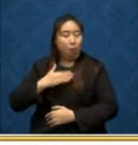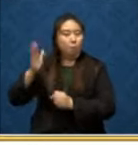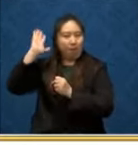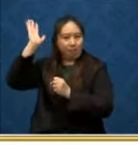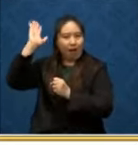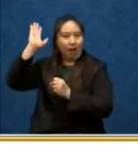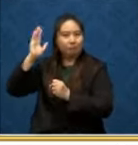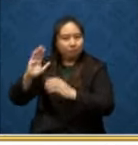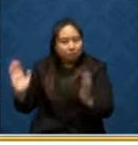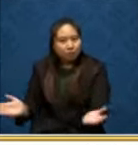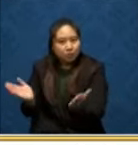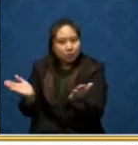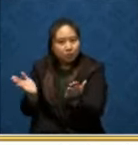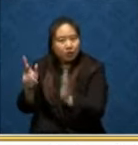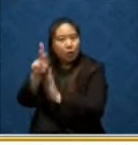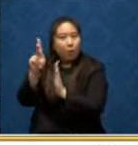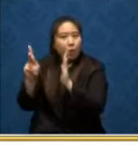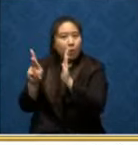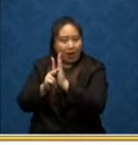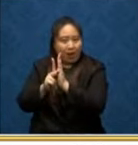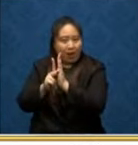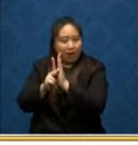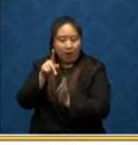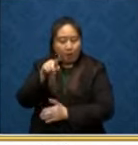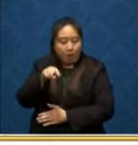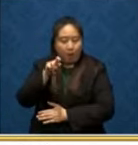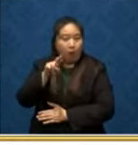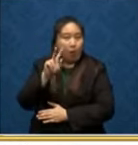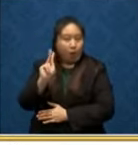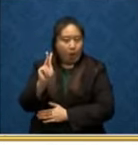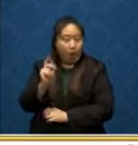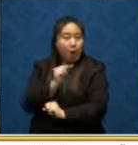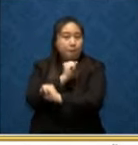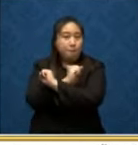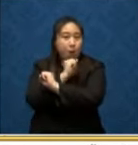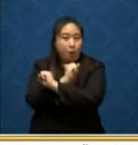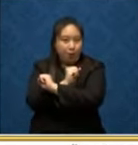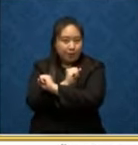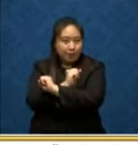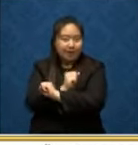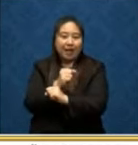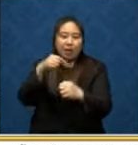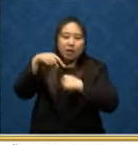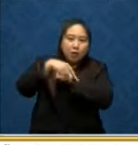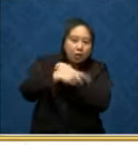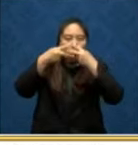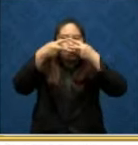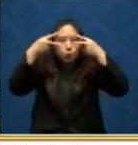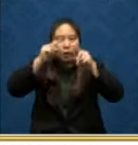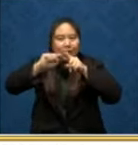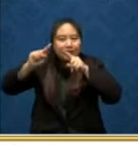และอนุมัติกฏหมายครกมาตรการป้องกันและปราบปรามอาชญากรรมทางเทคโนโลยี